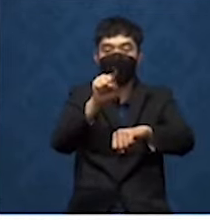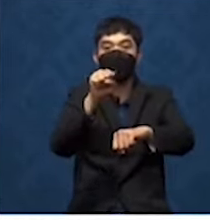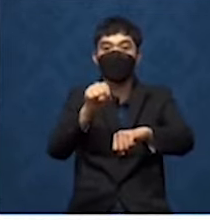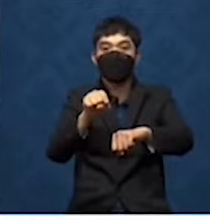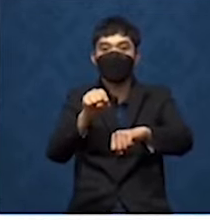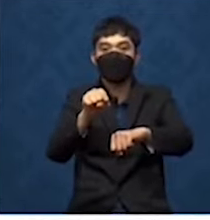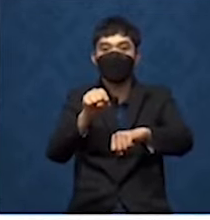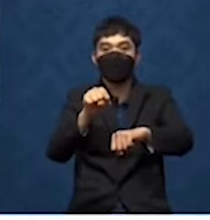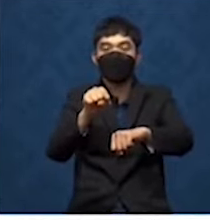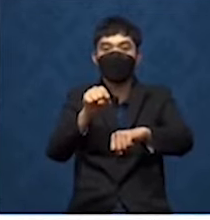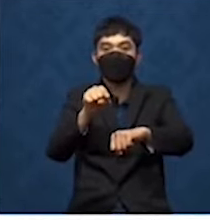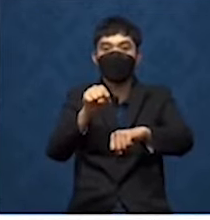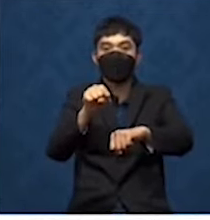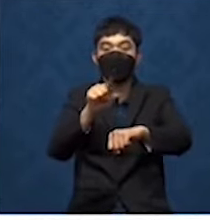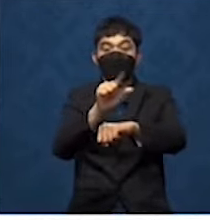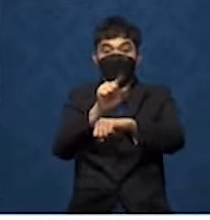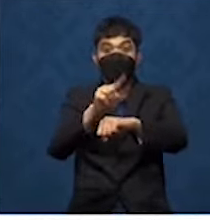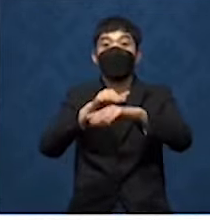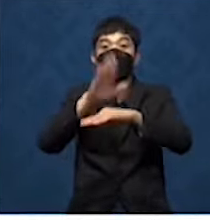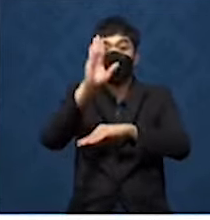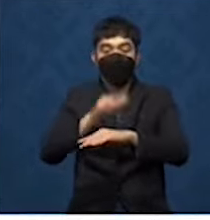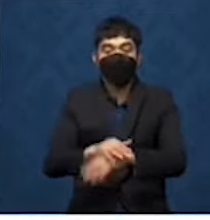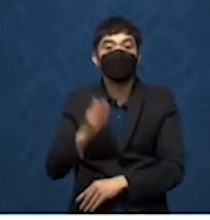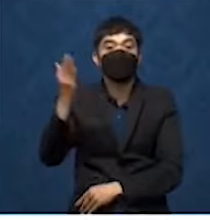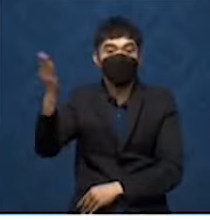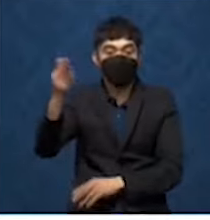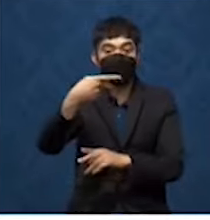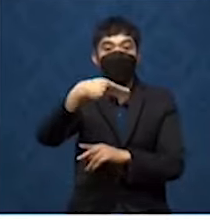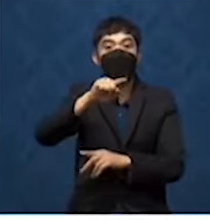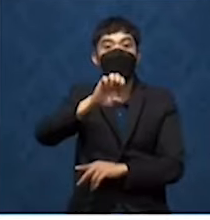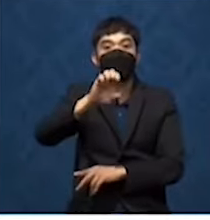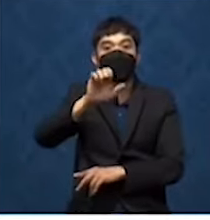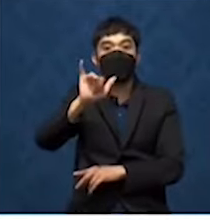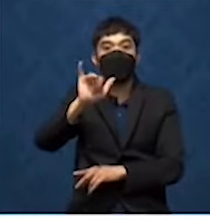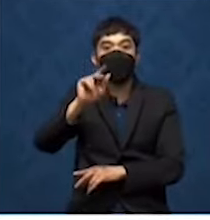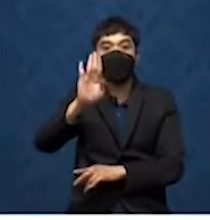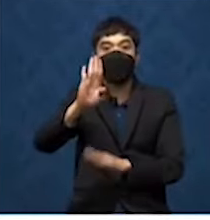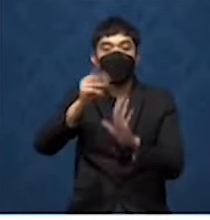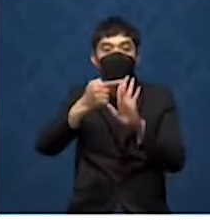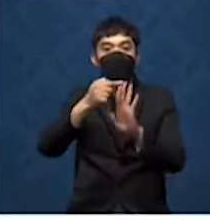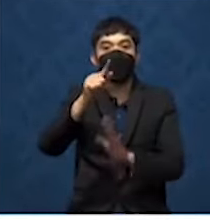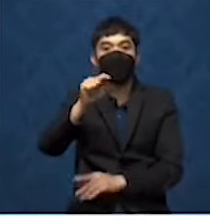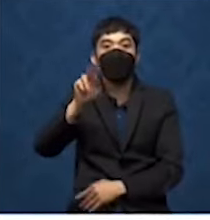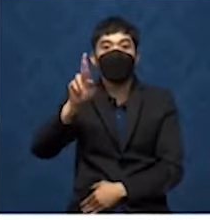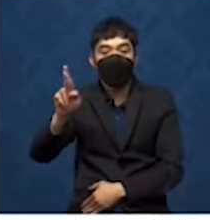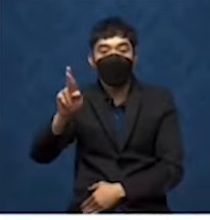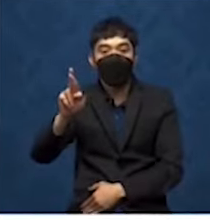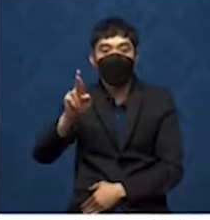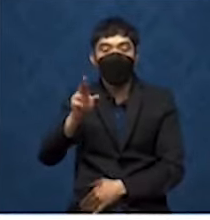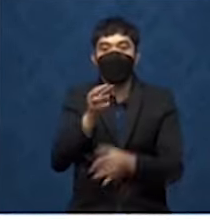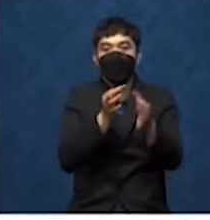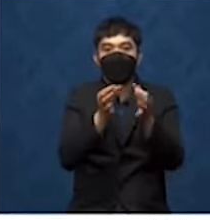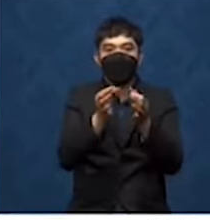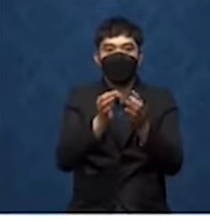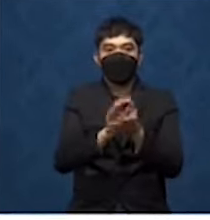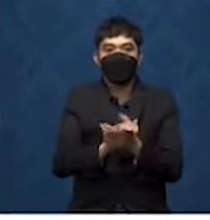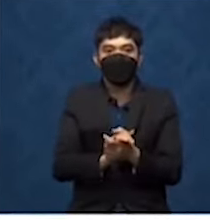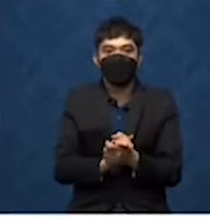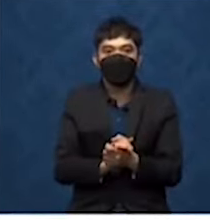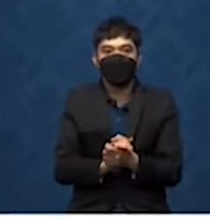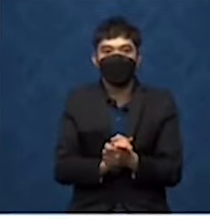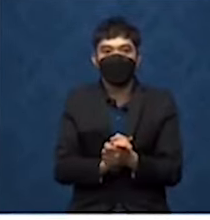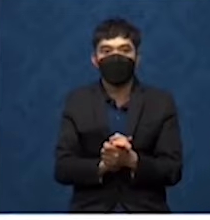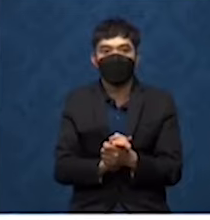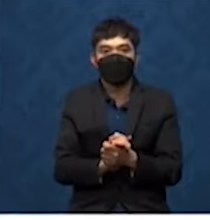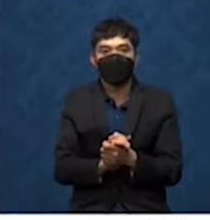ร็จนายปิยบุตรเสียงกนกกุลผู้ชี้แจงได้พูดเอาสิ่งดีๆเข้าม